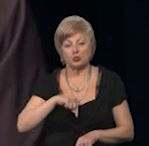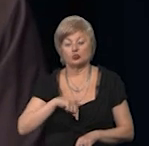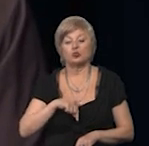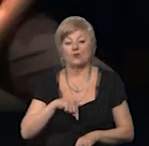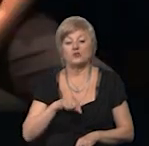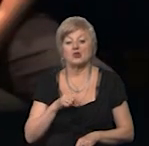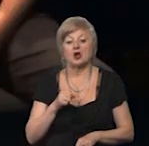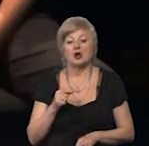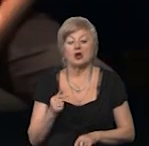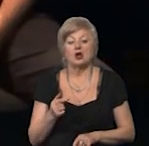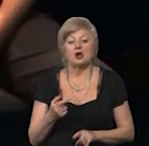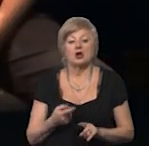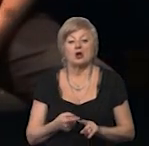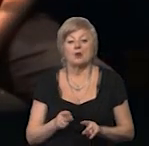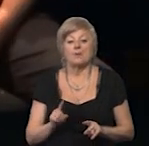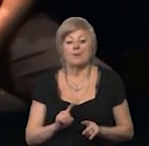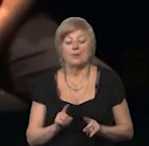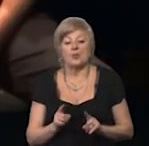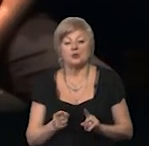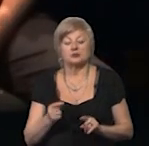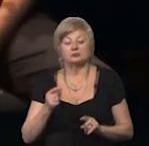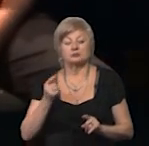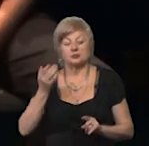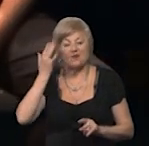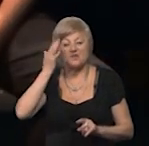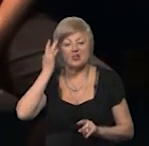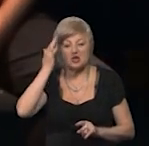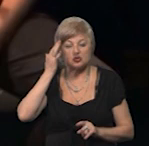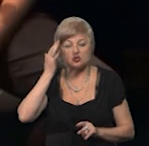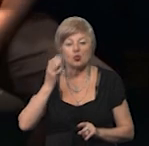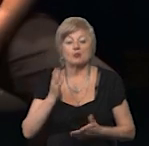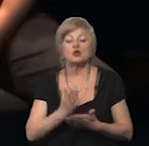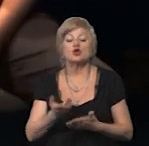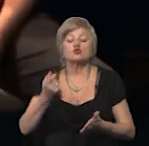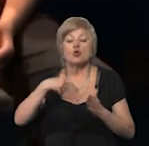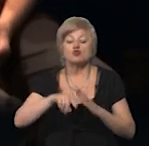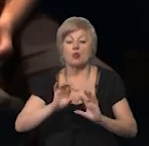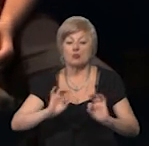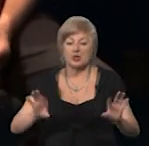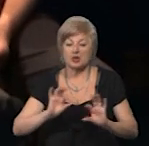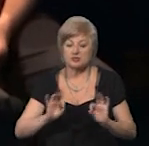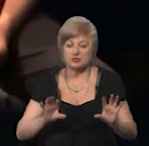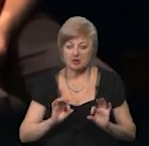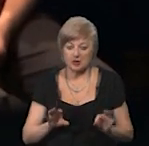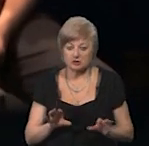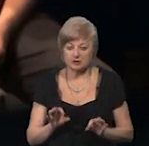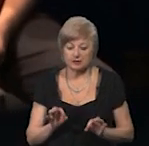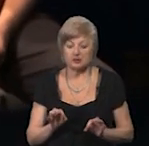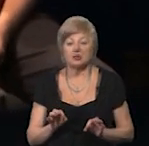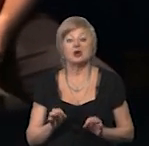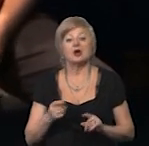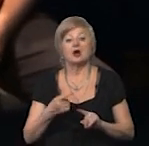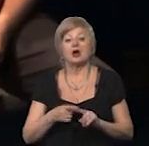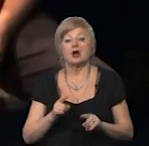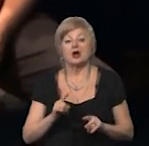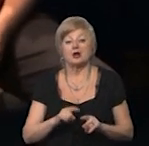що тайдзі, філософія тайдзі, то, що пояснює, як влаштований цей світ, це, по суті,